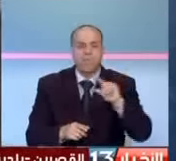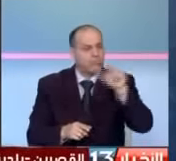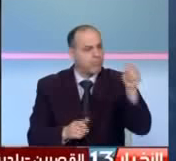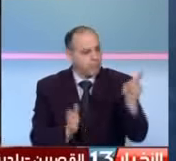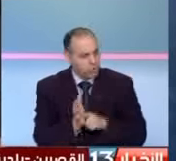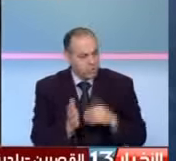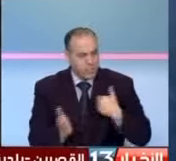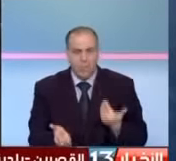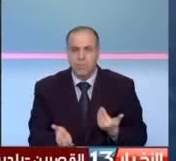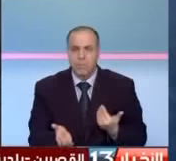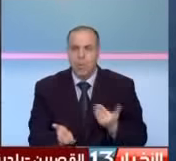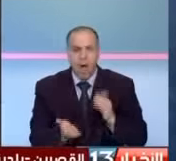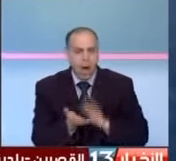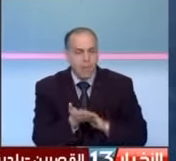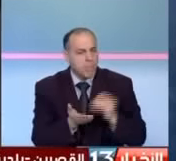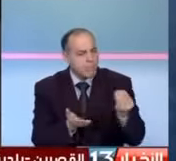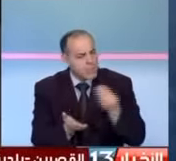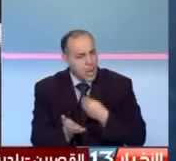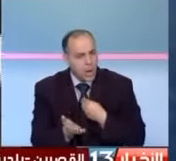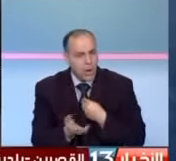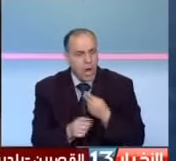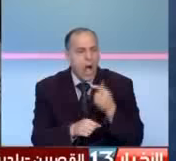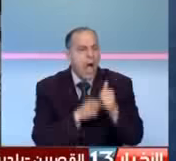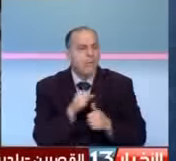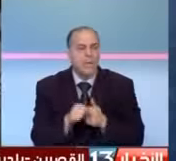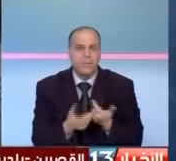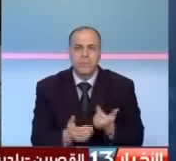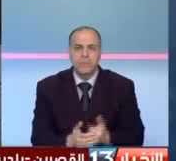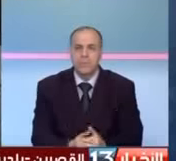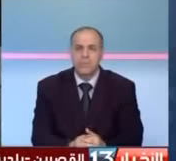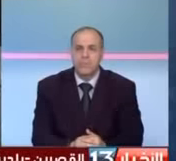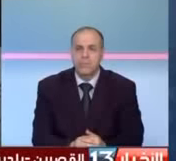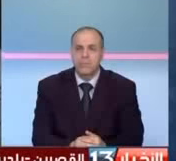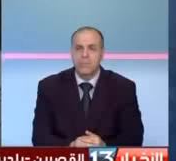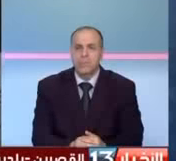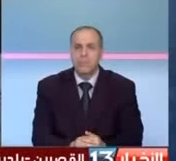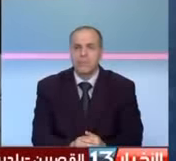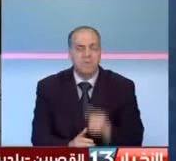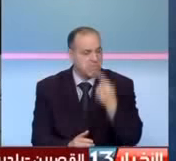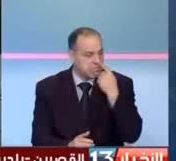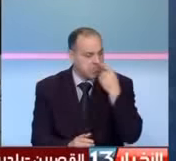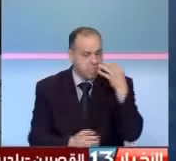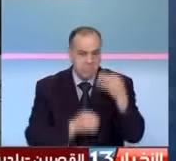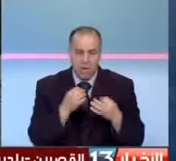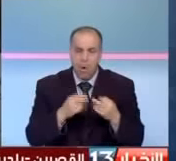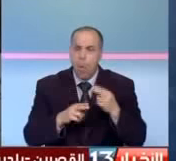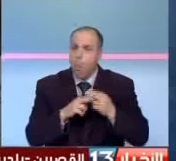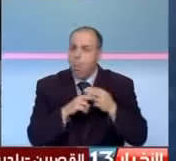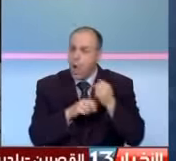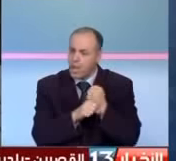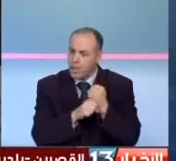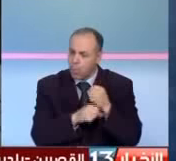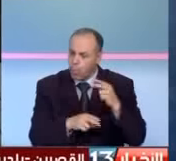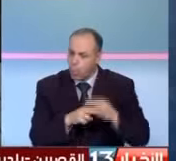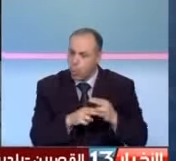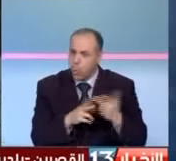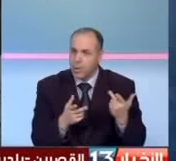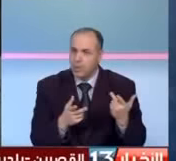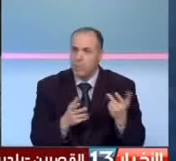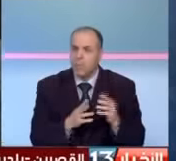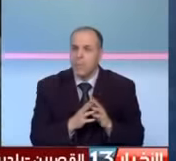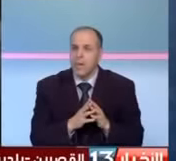أجورهم ومستحقاتهم على مدى سنة كاملة. حكم من القضاء في الأقدمية متاعتنا من مبالغ